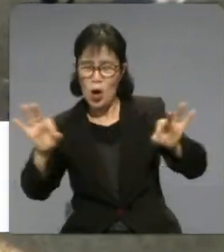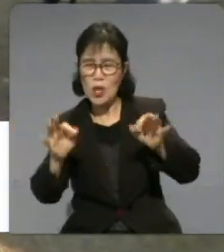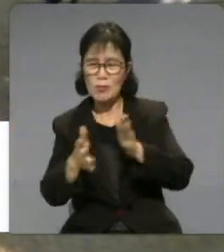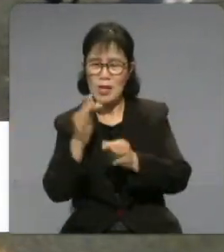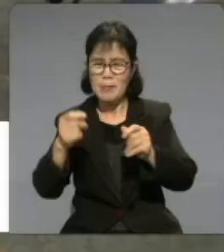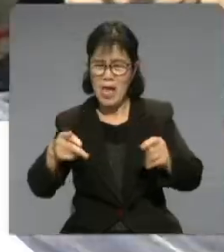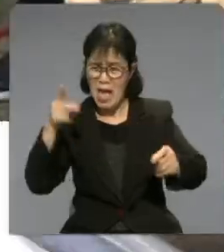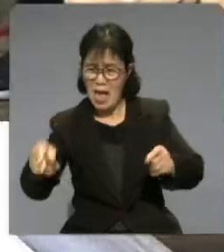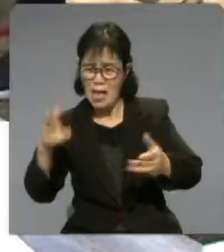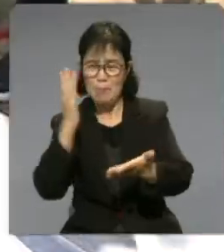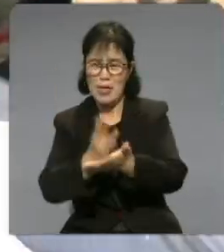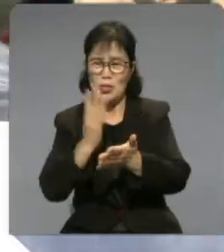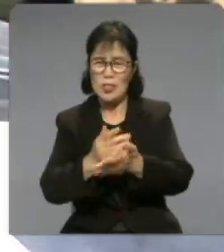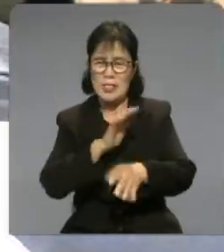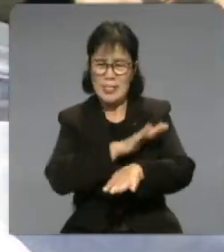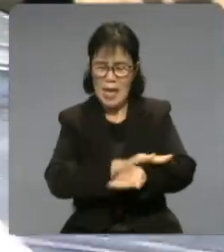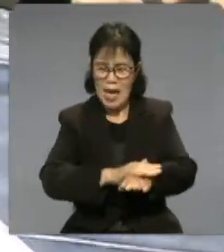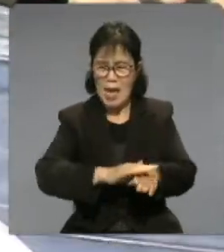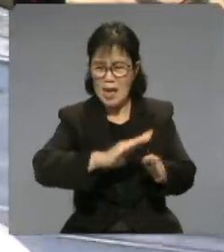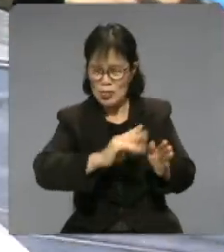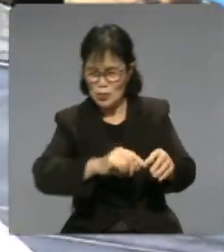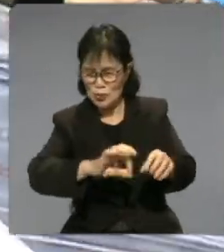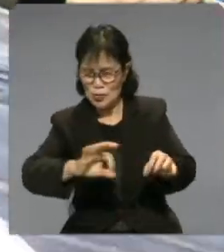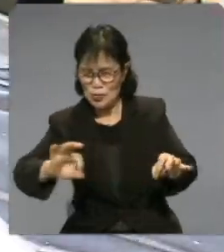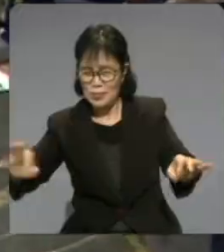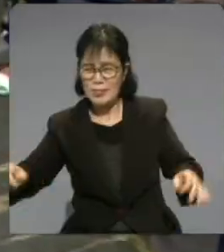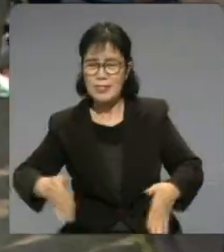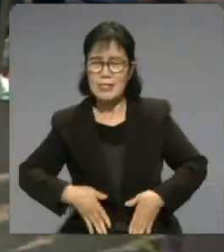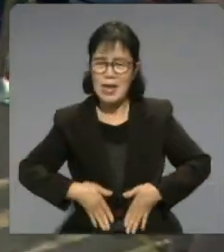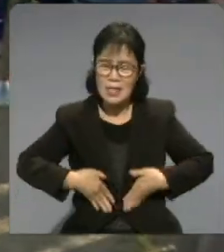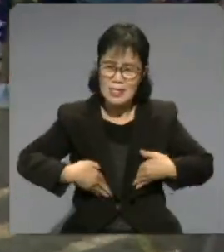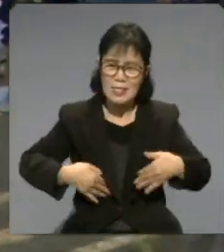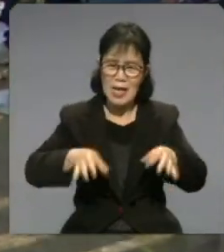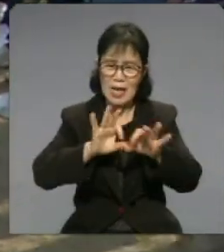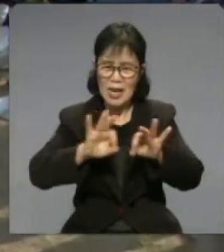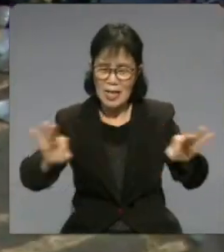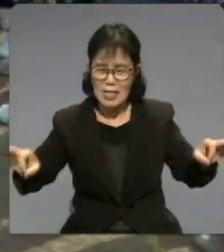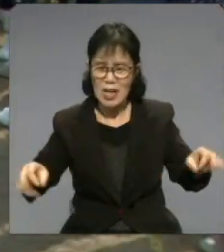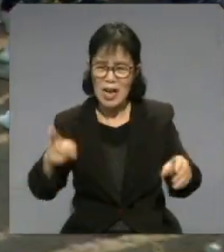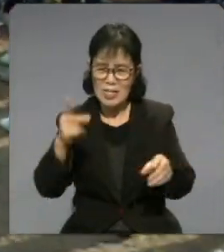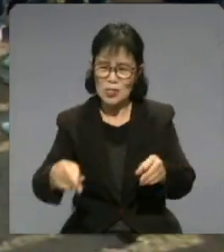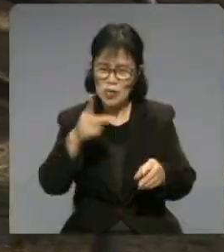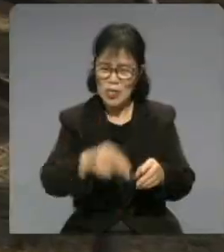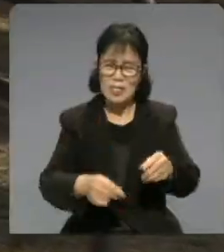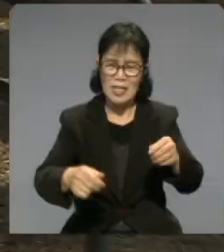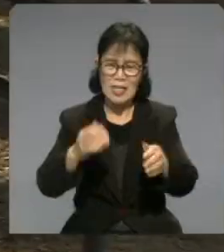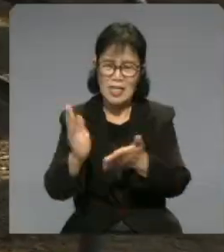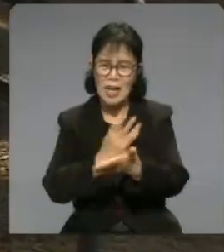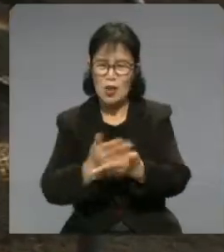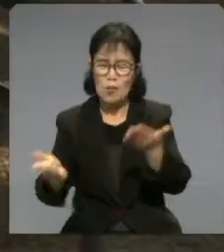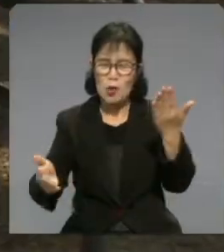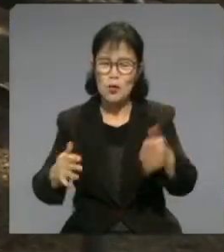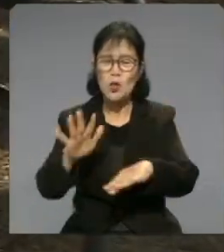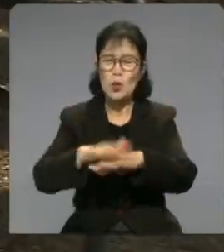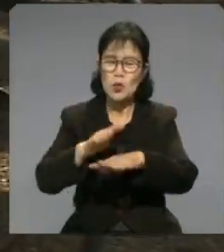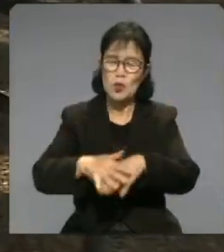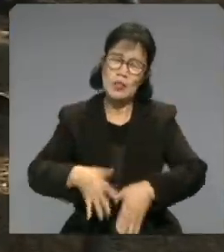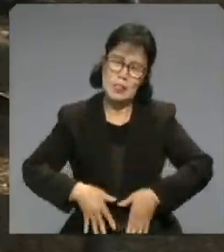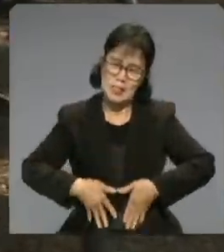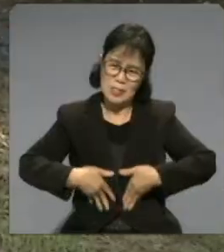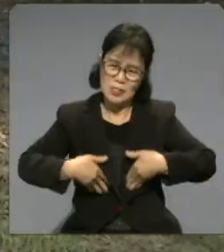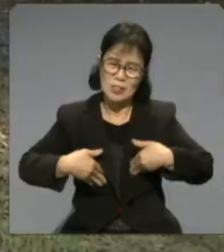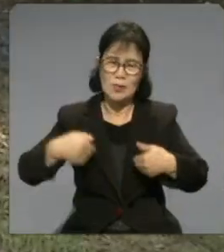합심해서 끊어지지 않게 잘 뽑아냅니다. 따끈따끈한 가래떡을 한 조각씩 나누며 농촌의 정겨움을